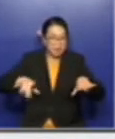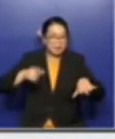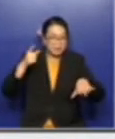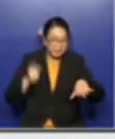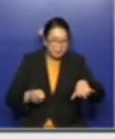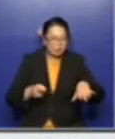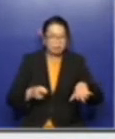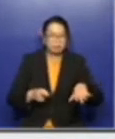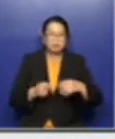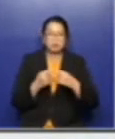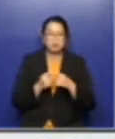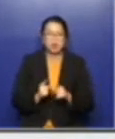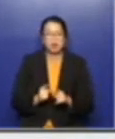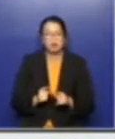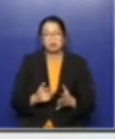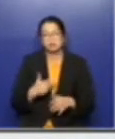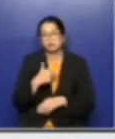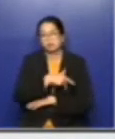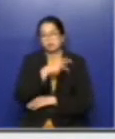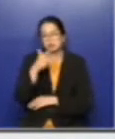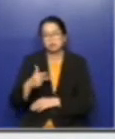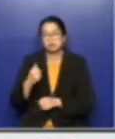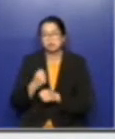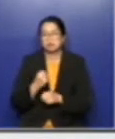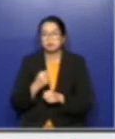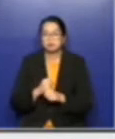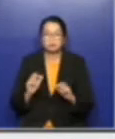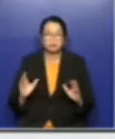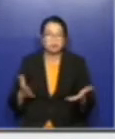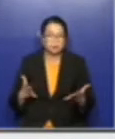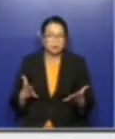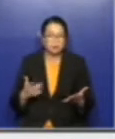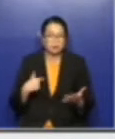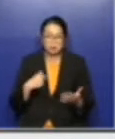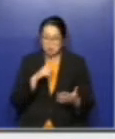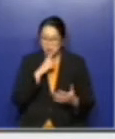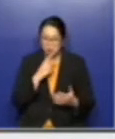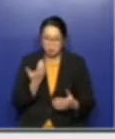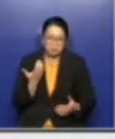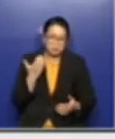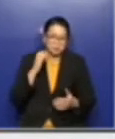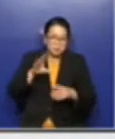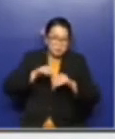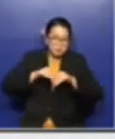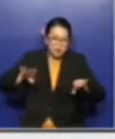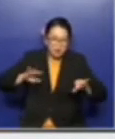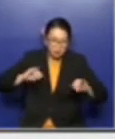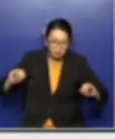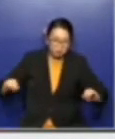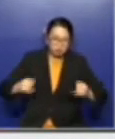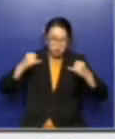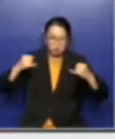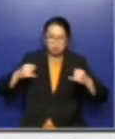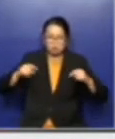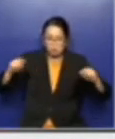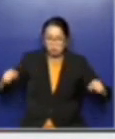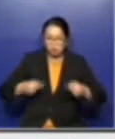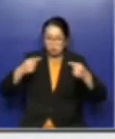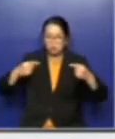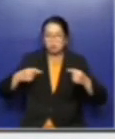านสู่สาธารณะแม้นว่าต้องชนกับรัฐบาลก็ตามดิฉันมีคำถ